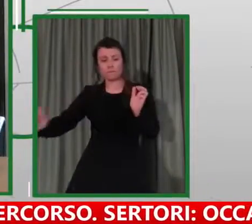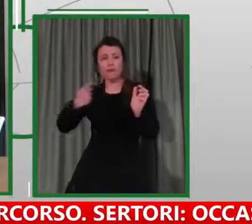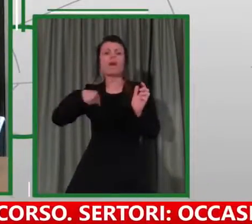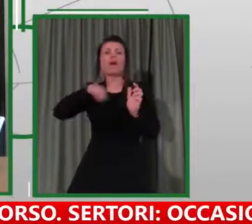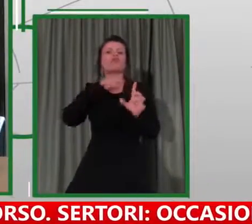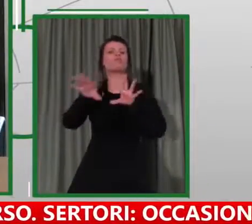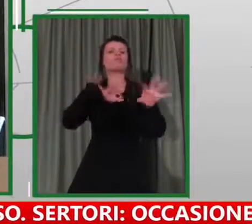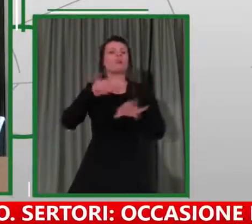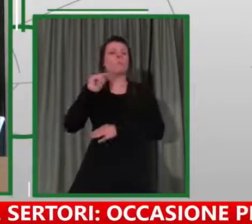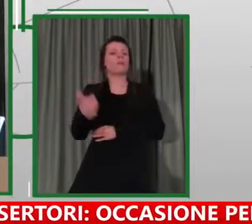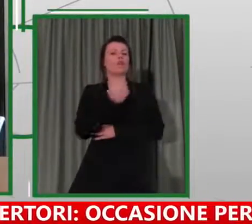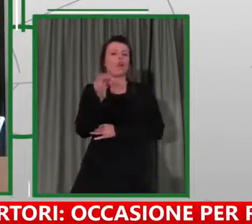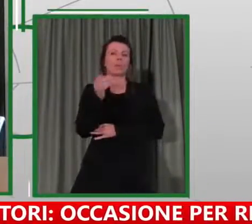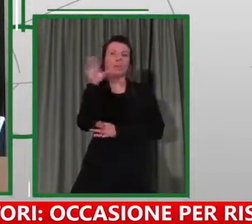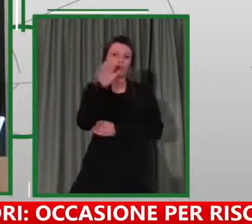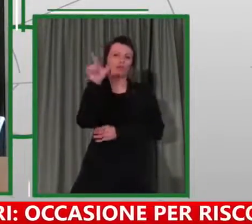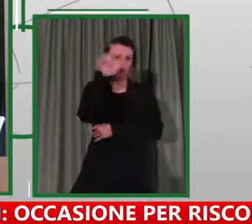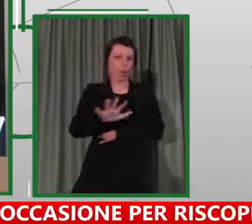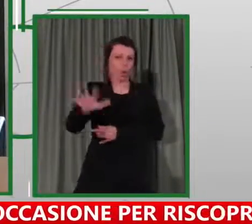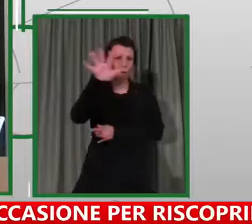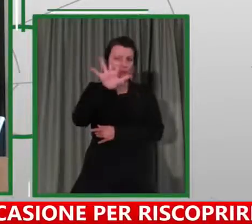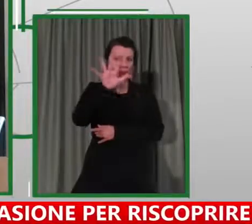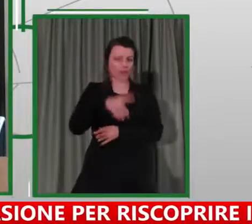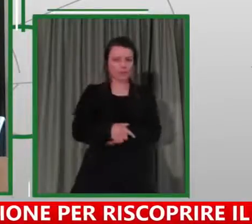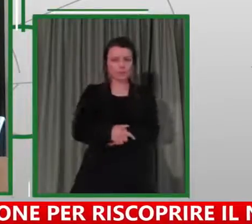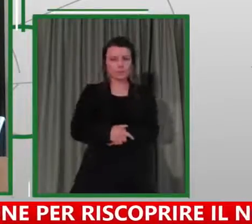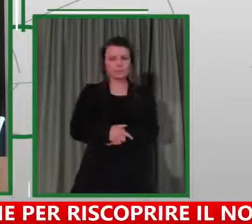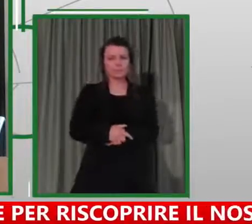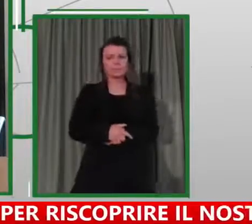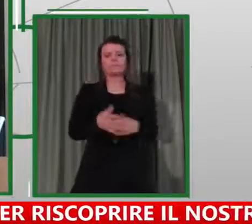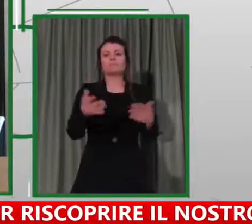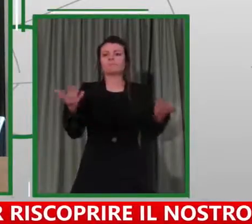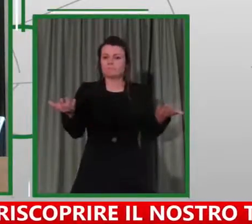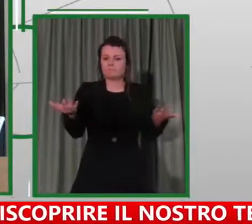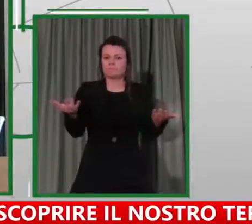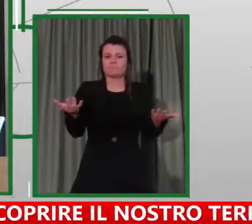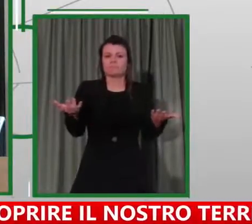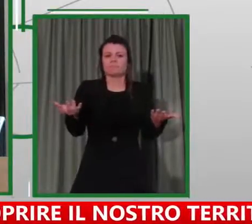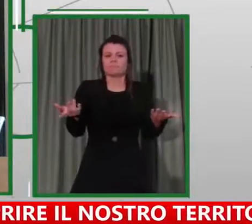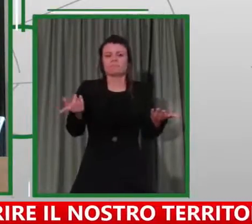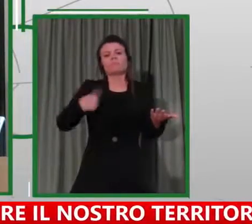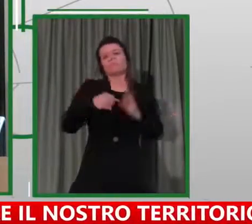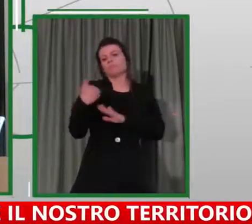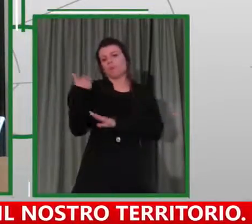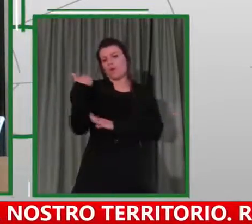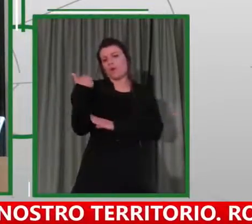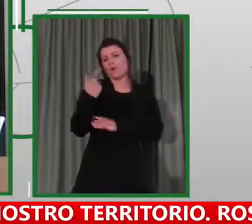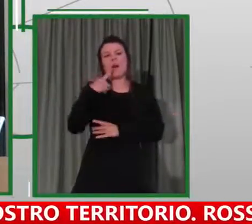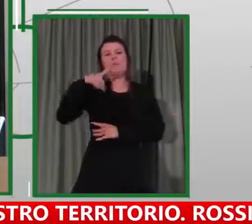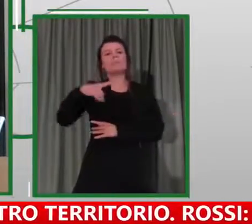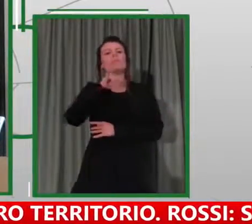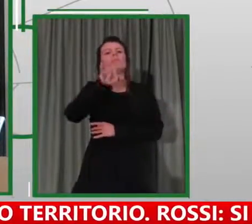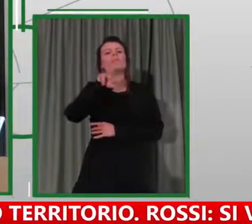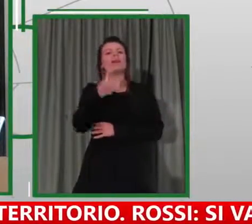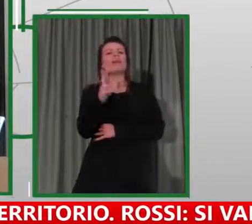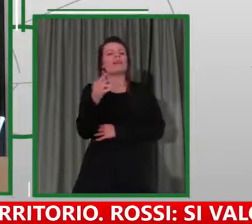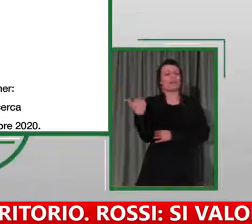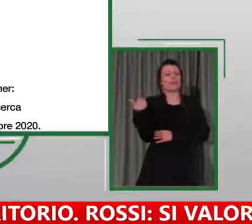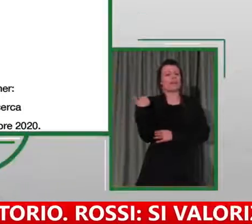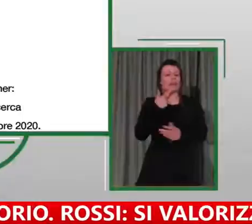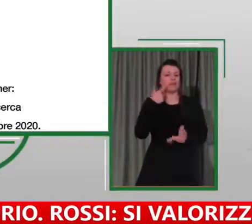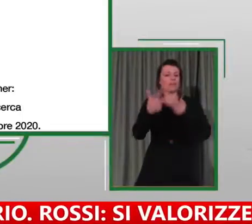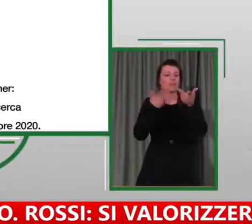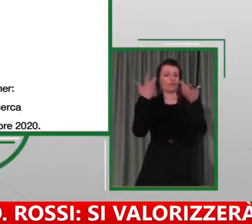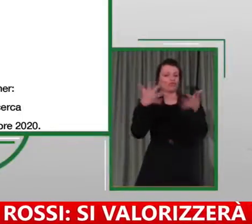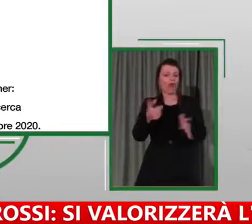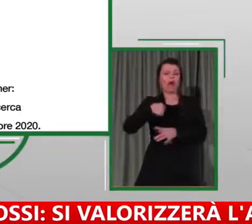Regione Lombardia. E come ha detto prima bene Pierre, abbiamo due linee, una